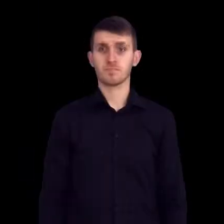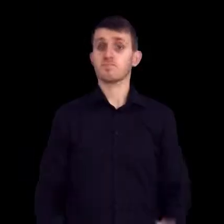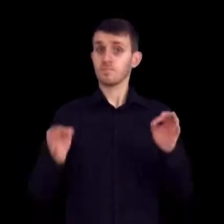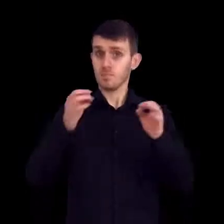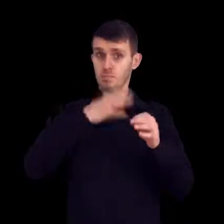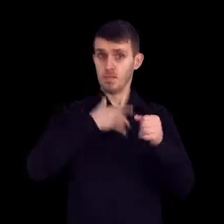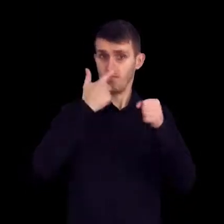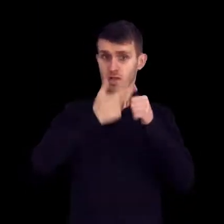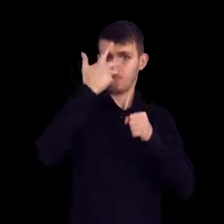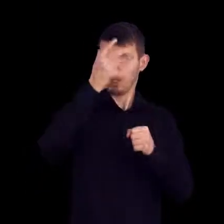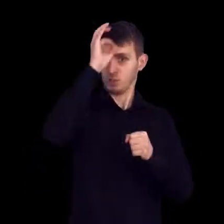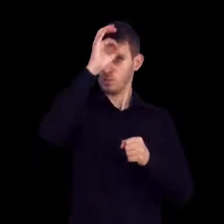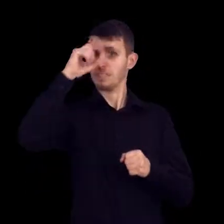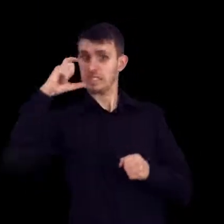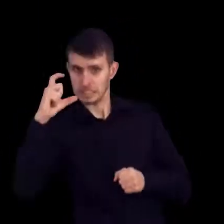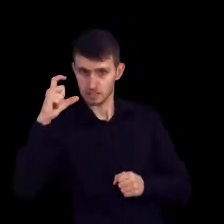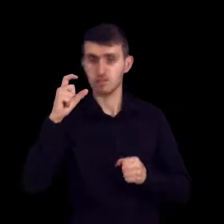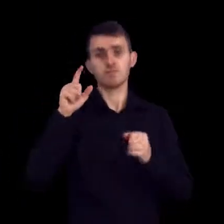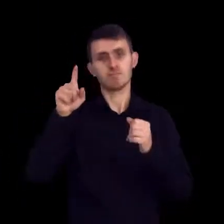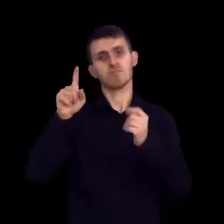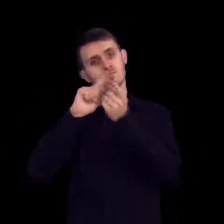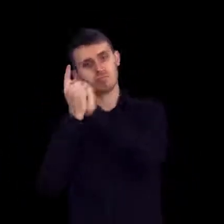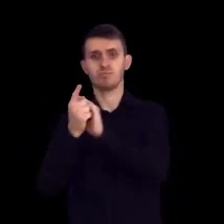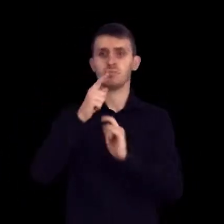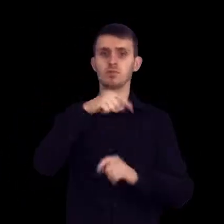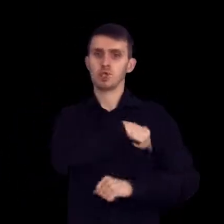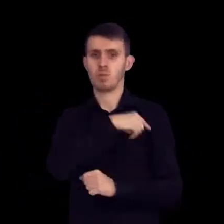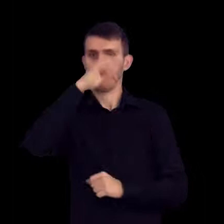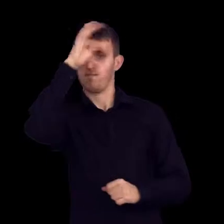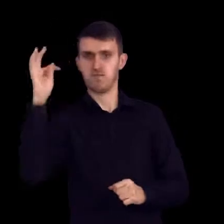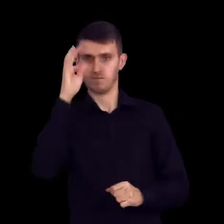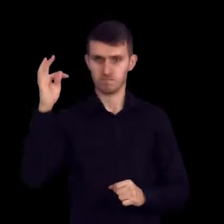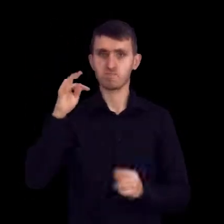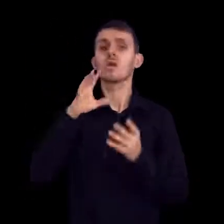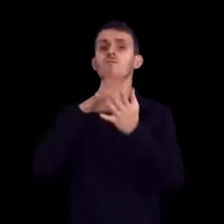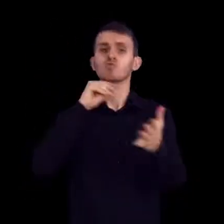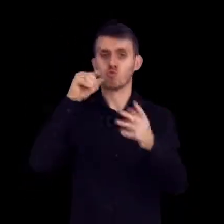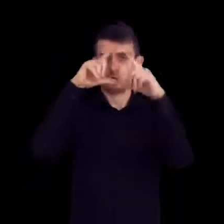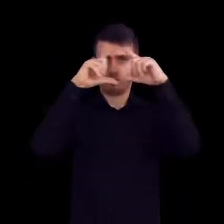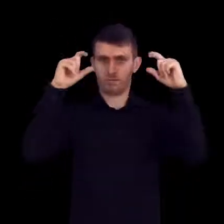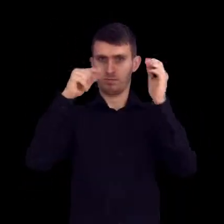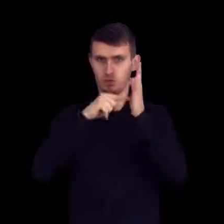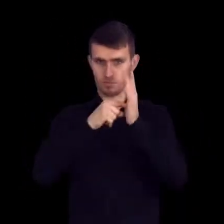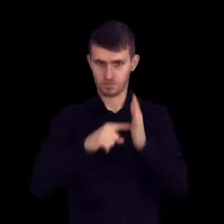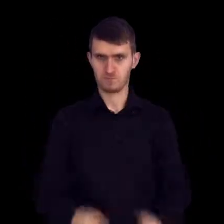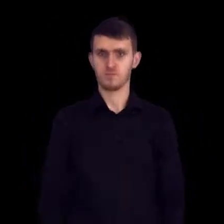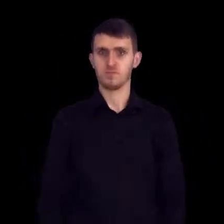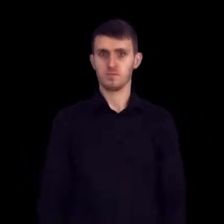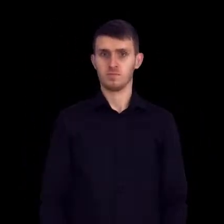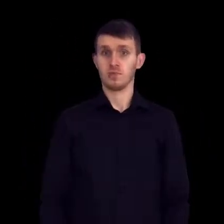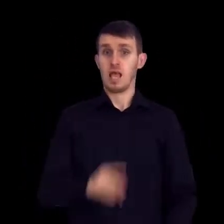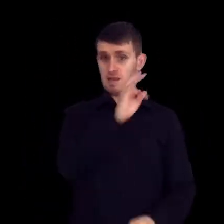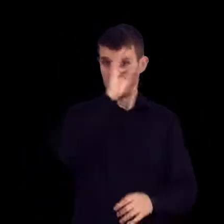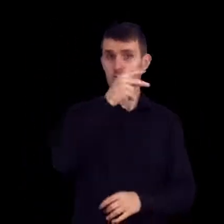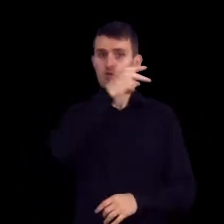anioł Wyraź temperaturę 25 stopni Celsjusza w stopniach Fahrenheita korzystając ze wzoru